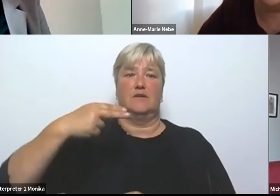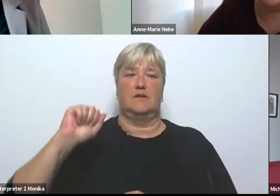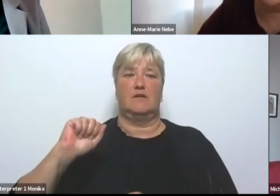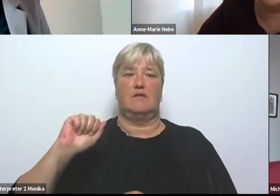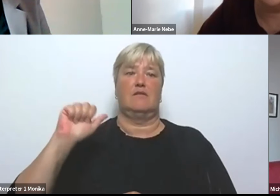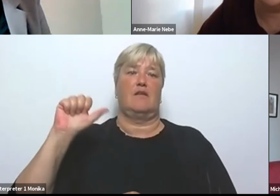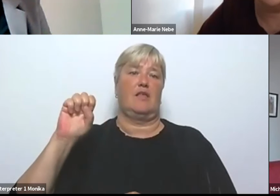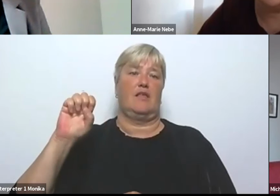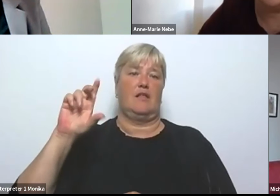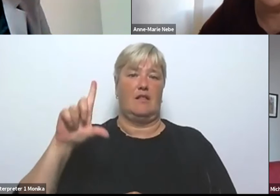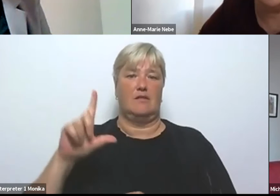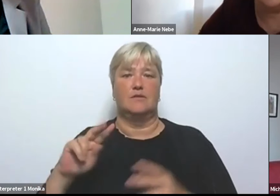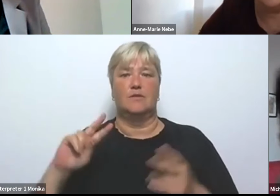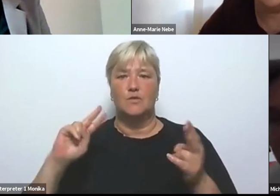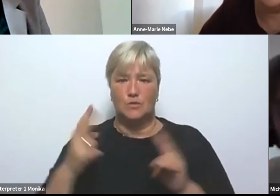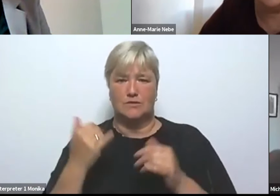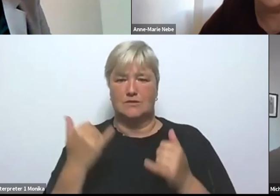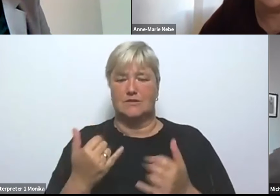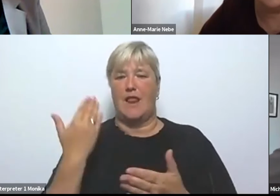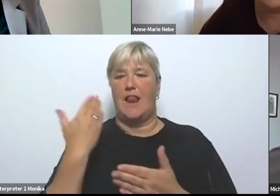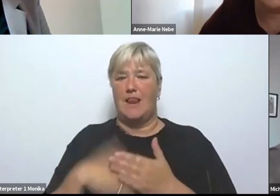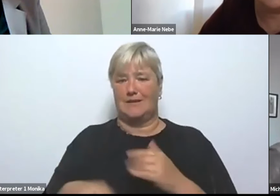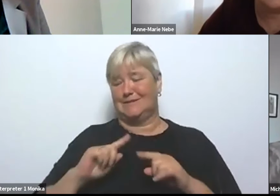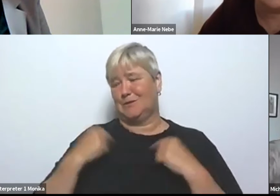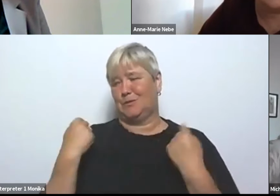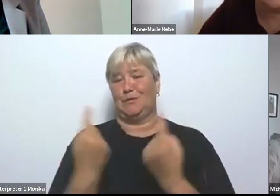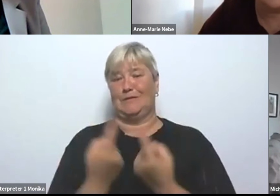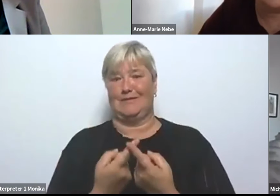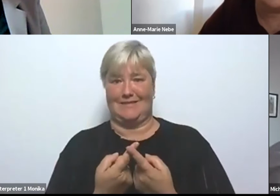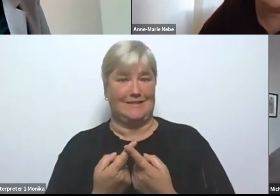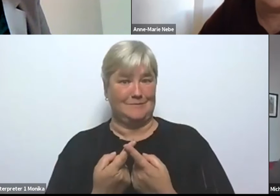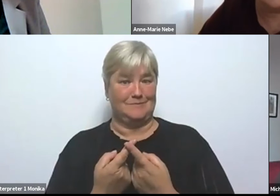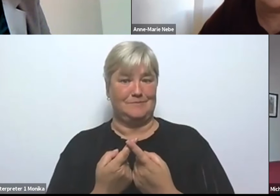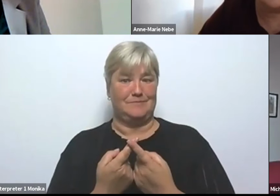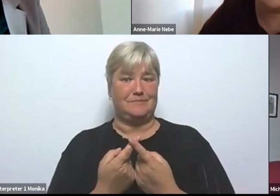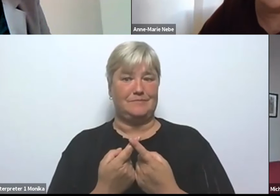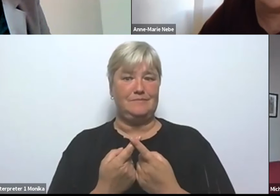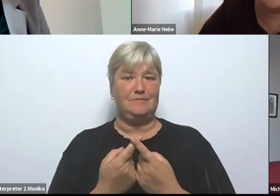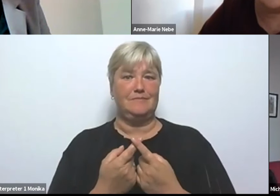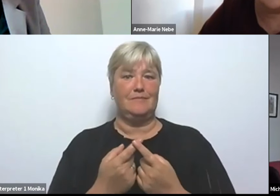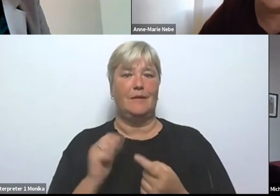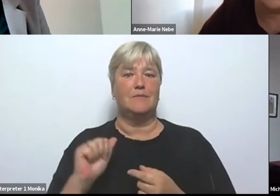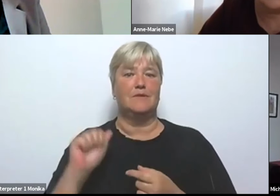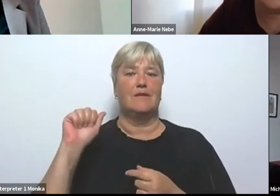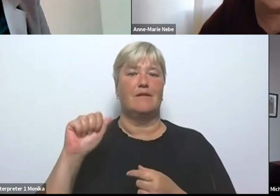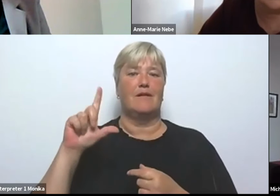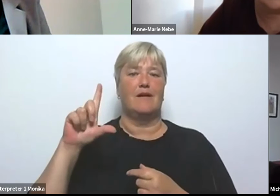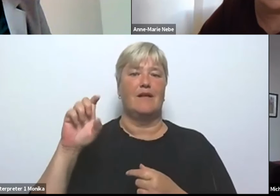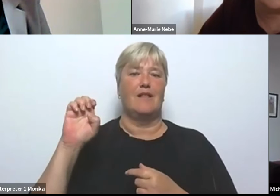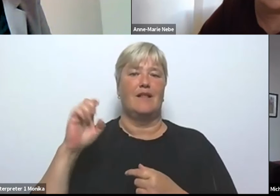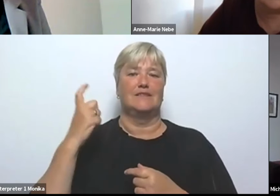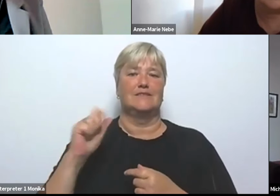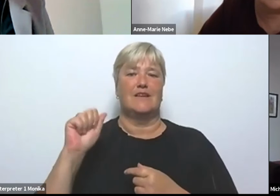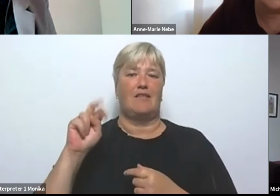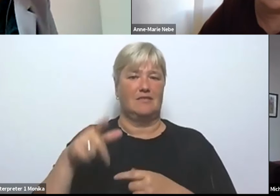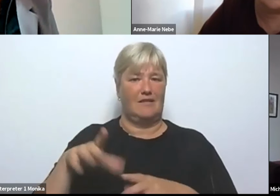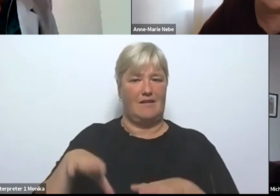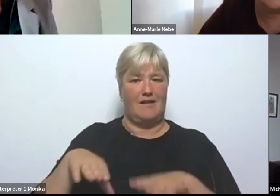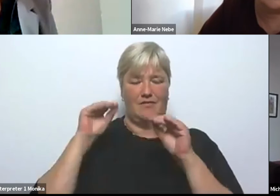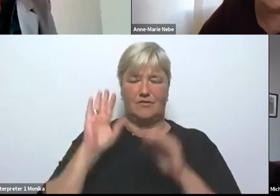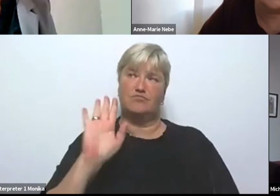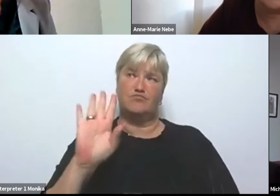Kurz doch noch die letzte Runde und ich möchte jetzt mit Alexander beginnen. What next? Was aus